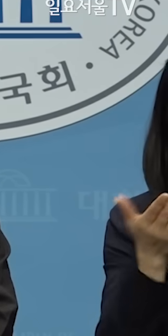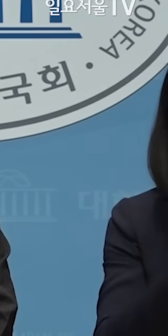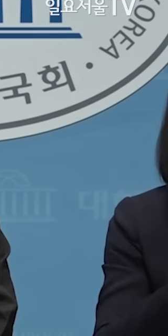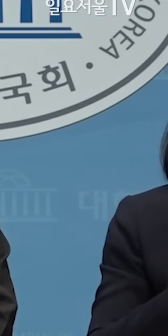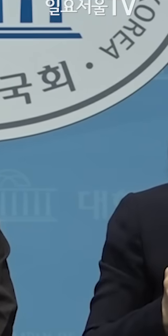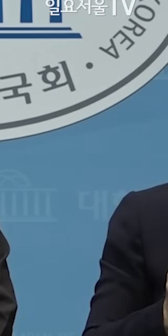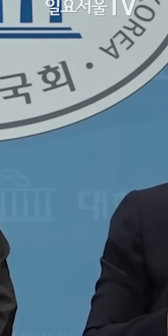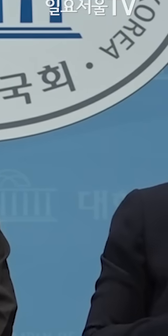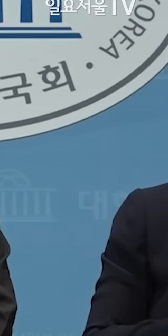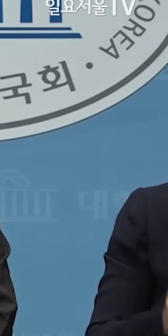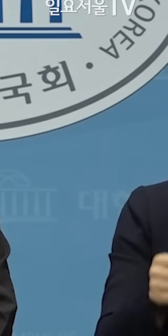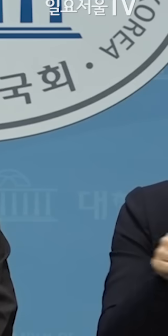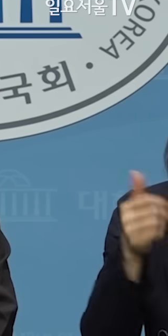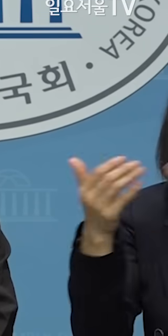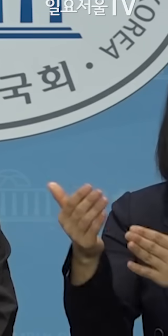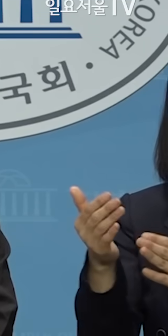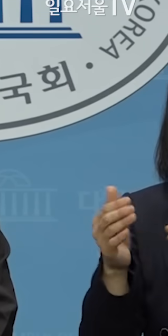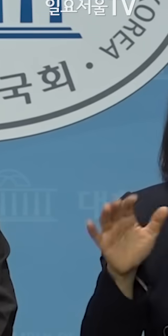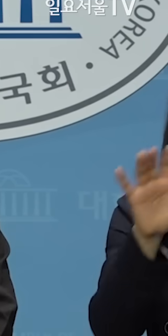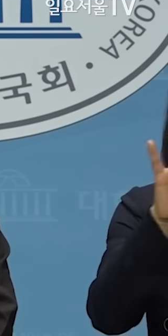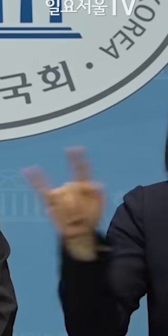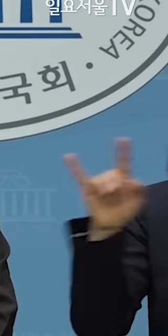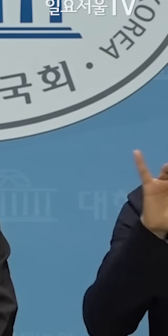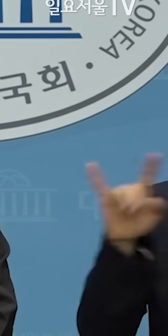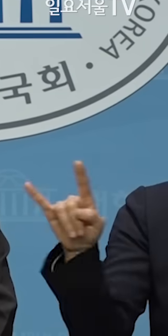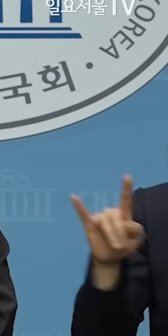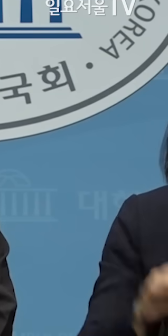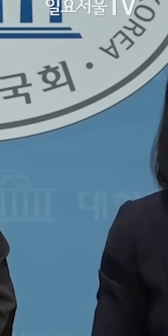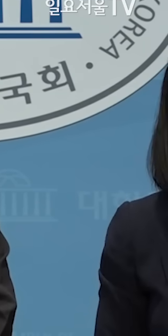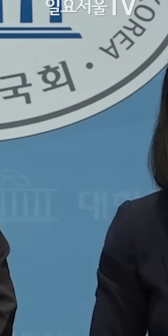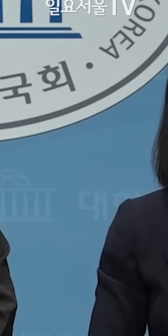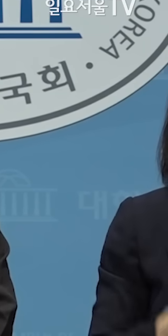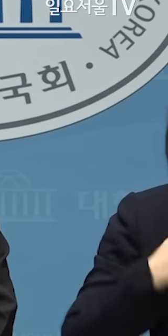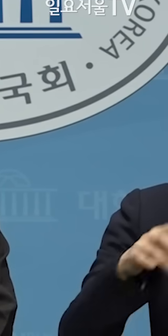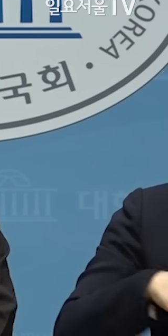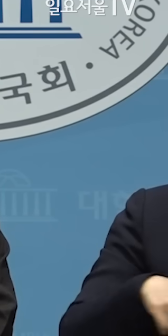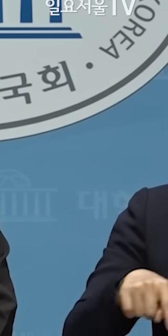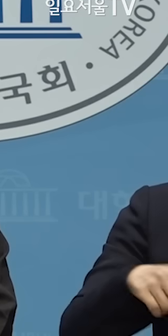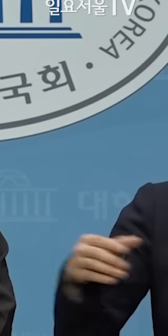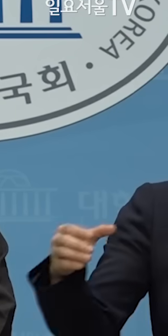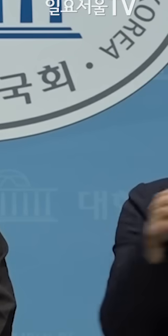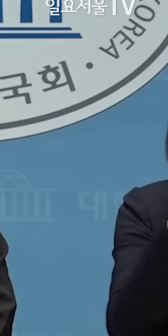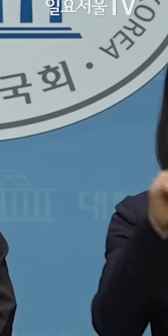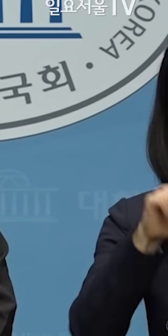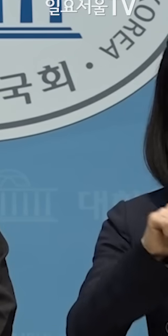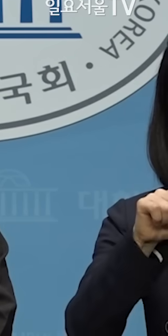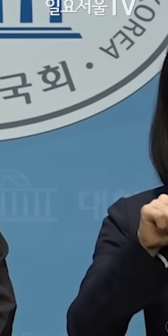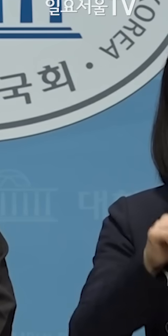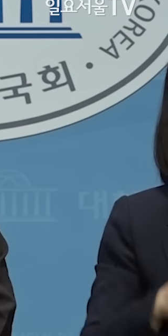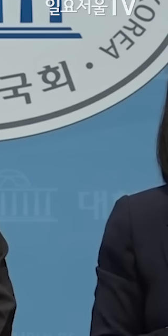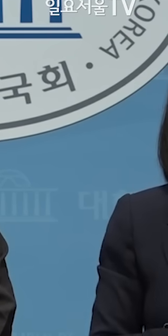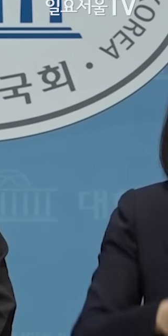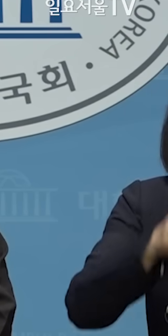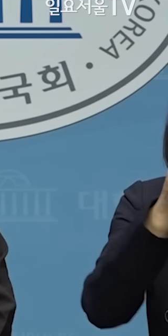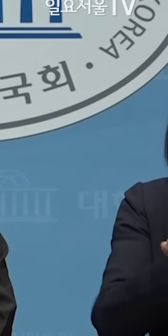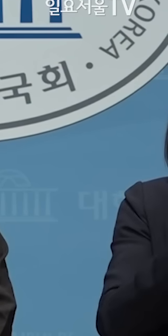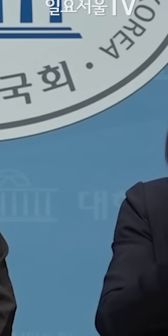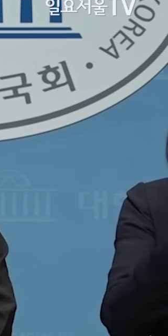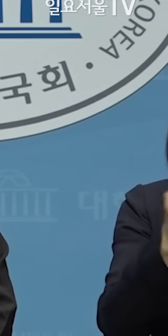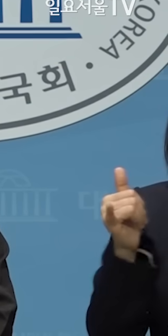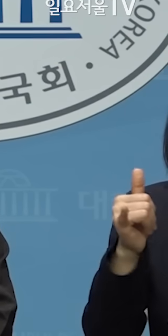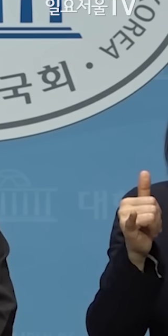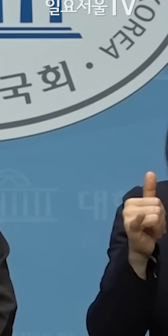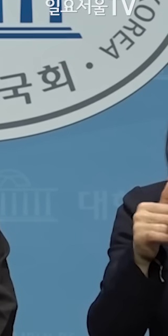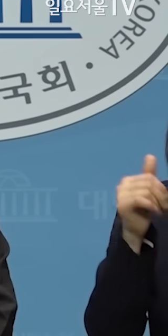청년층 지지율의 배를 웃도는 수치입니다 저는 정치적 대결구도에서 사법 시스템의 신뢰까지 훼손되어